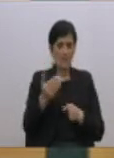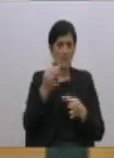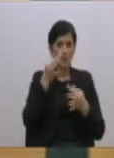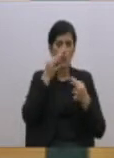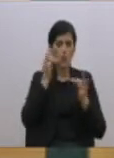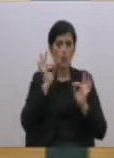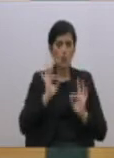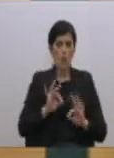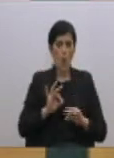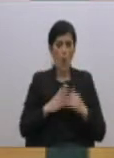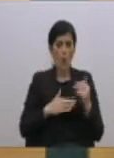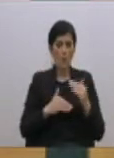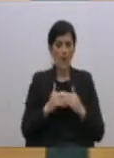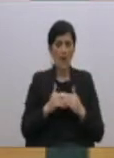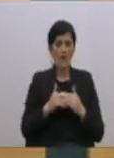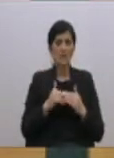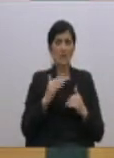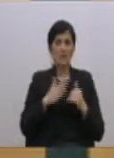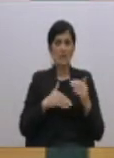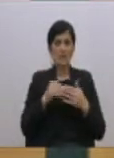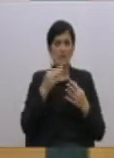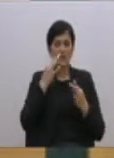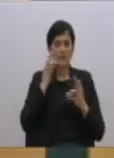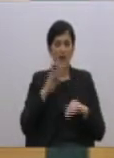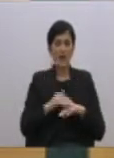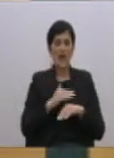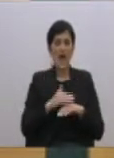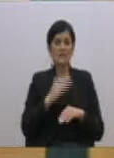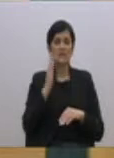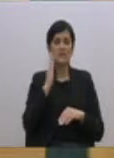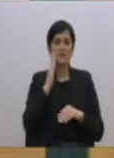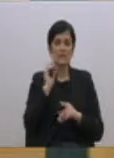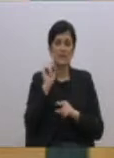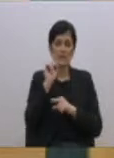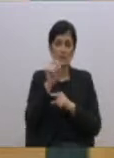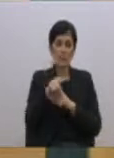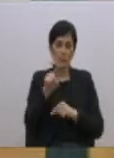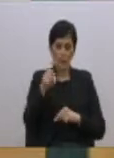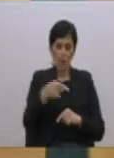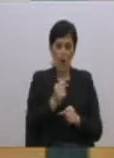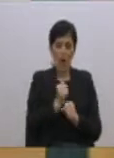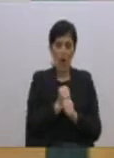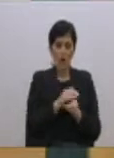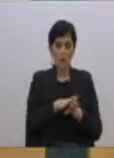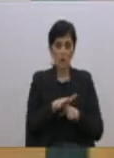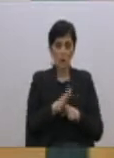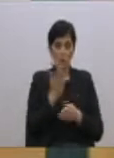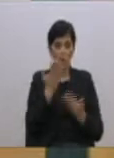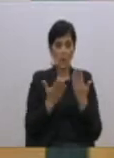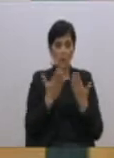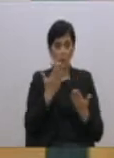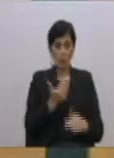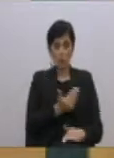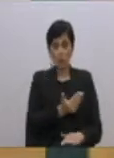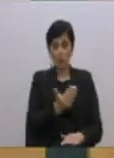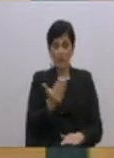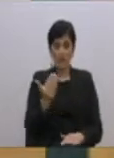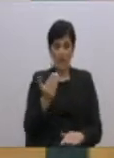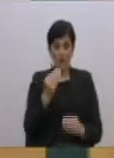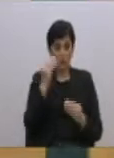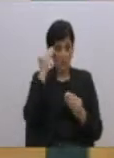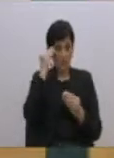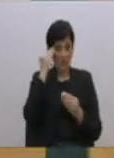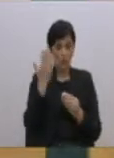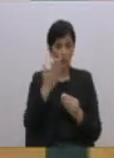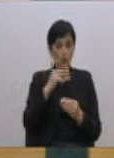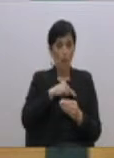კომპეტენციით, კეთილსინისიერებით და კვალიფიციერებით ასრულებდა მასზე დაკისრებულ მოვალეობას და კეთილი ინებეთ, თუ კი თქვენ კომპრომატად მიგაჩნიათ